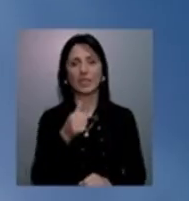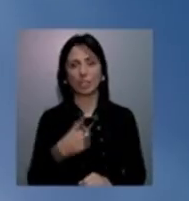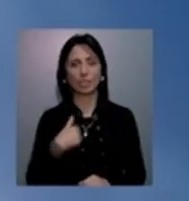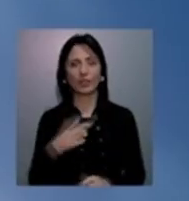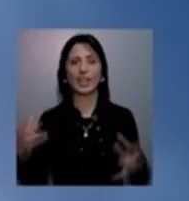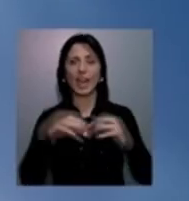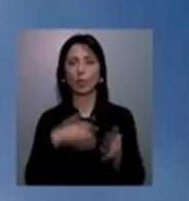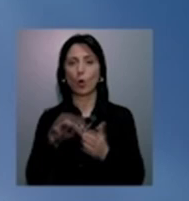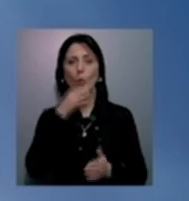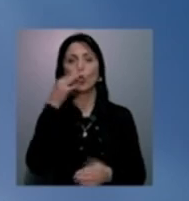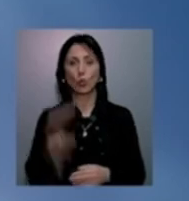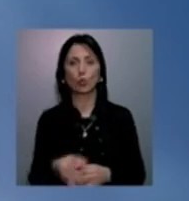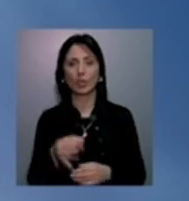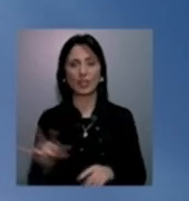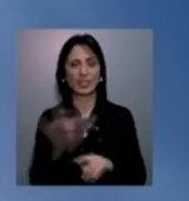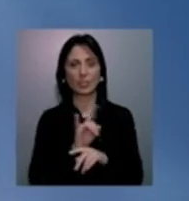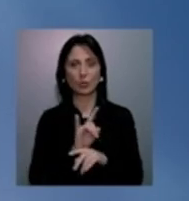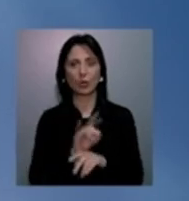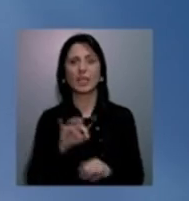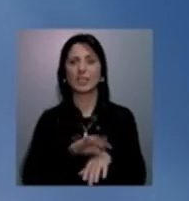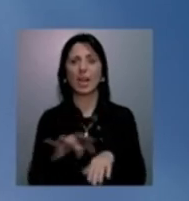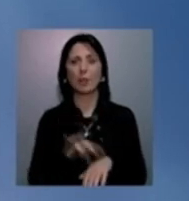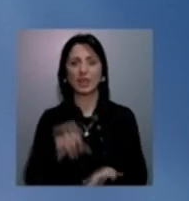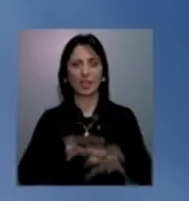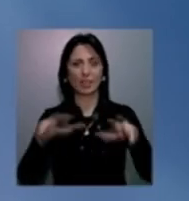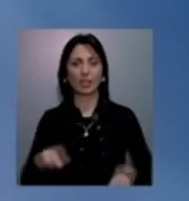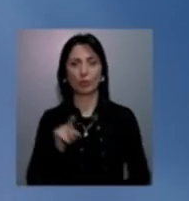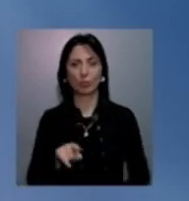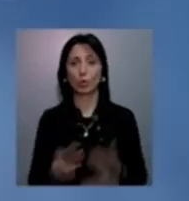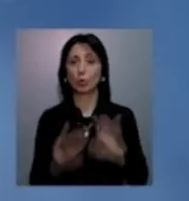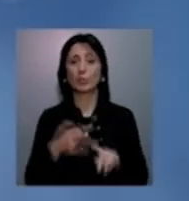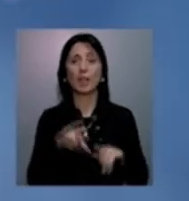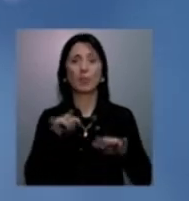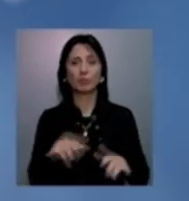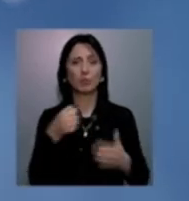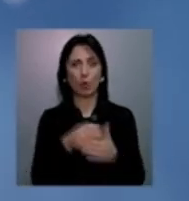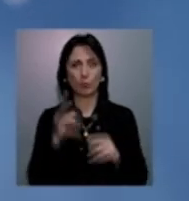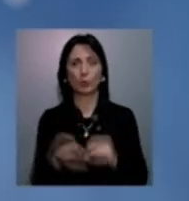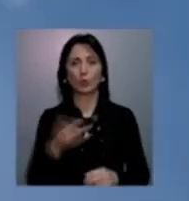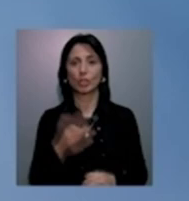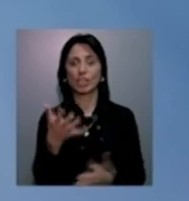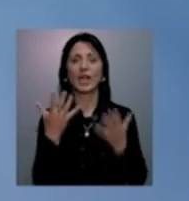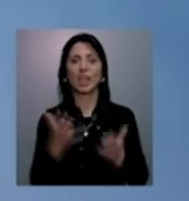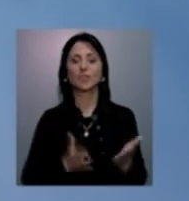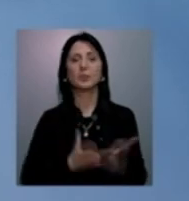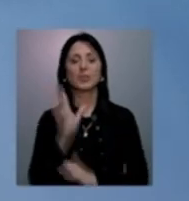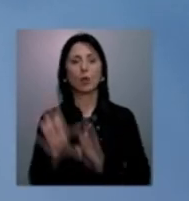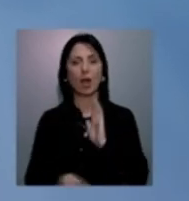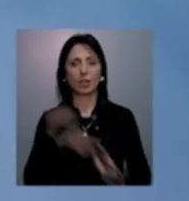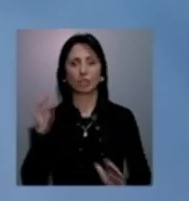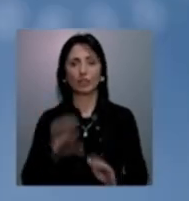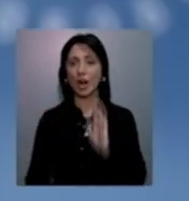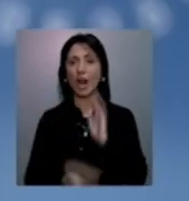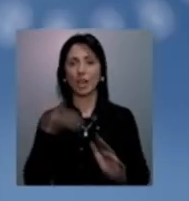ორიათასთორმეტ წელს ჩვენ ერთად უთხარით უარი სიცრუეს, ძალადობას და დიქტატურას. თუმცა ეს საქმე ბოლომდეა მისაყვანი. შენს ხელშია